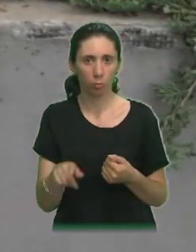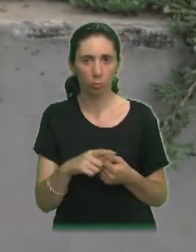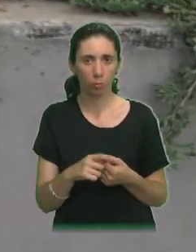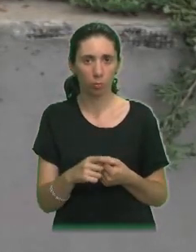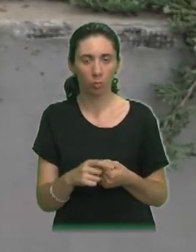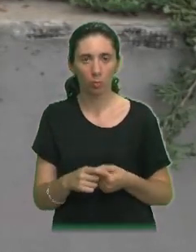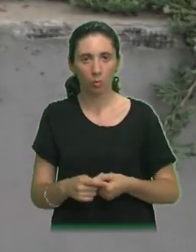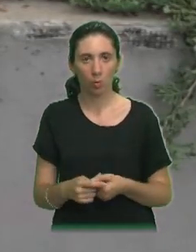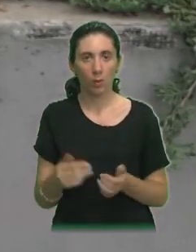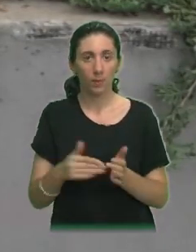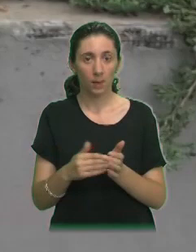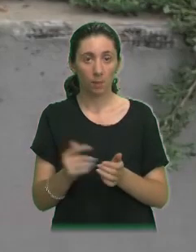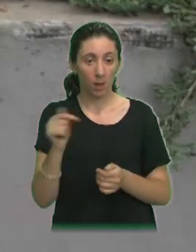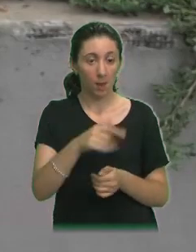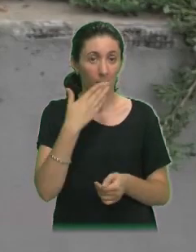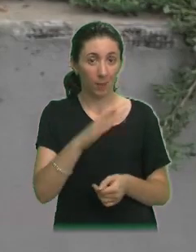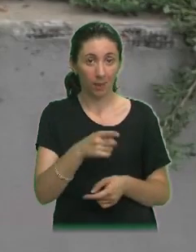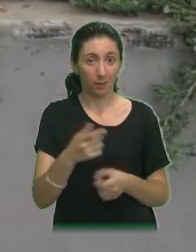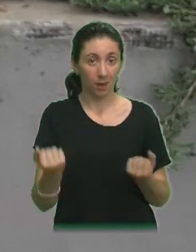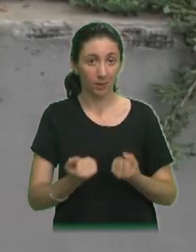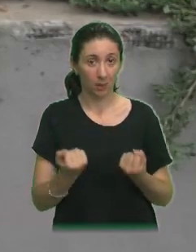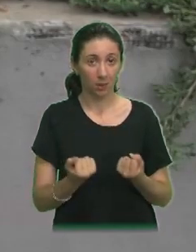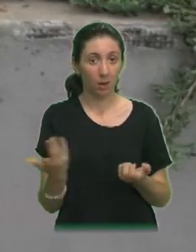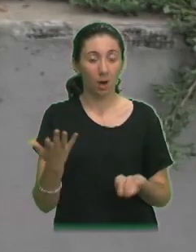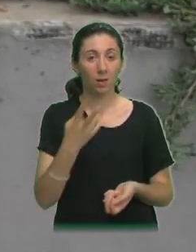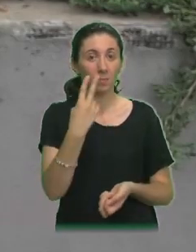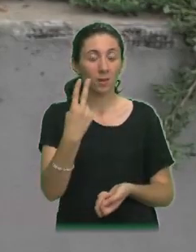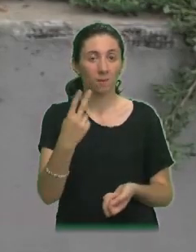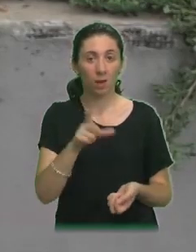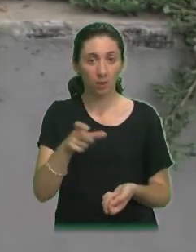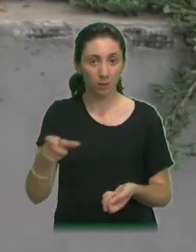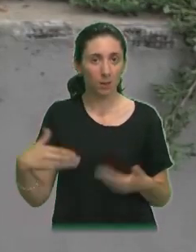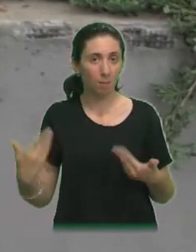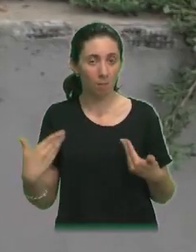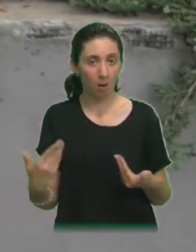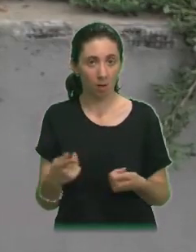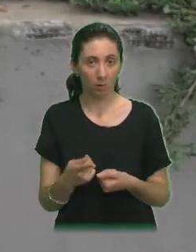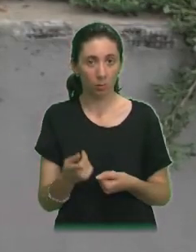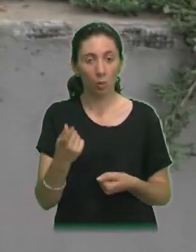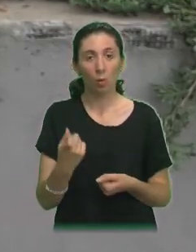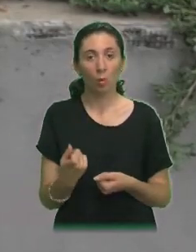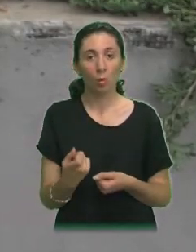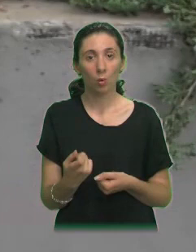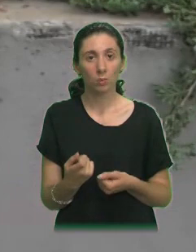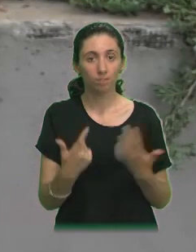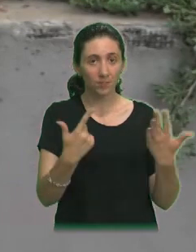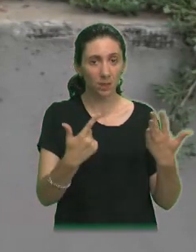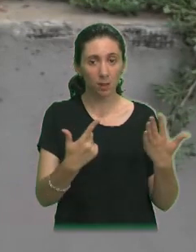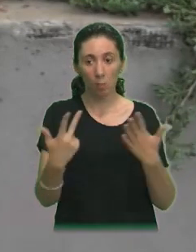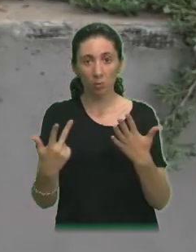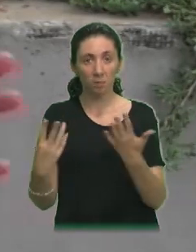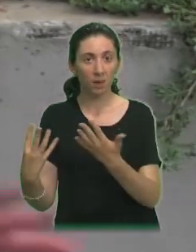jedno 20-ak mladih, to su od 7, 8, 9, 10 godina na